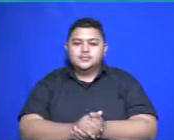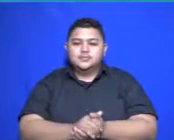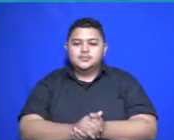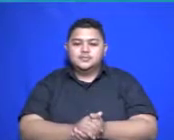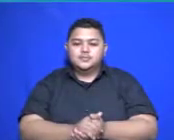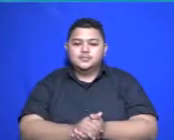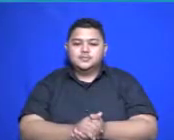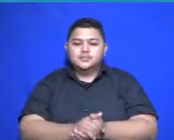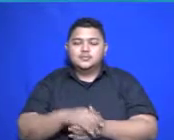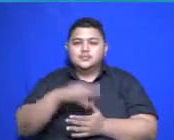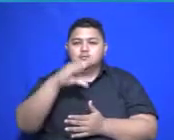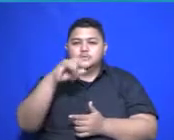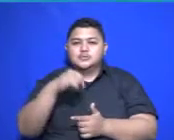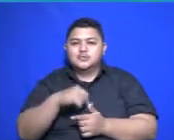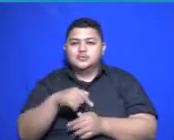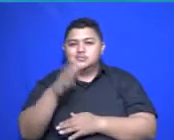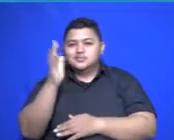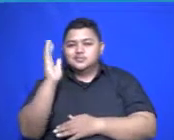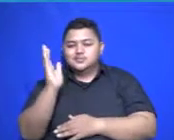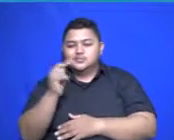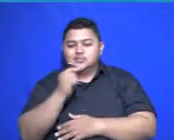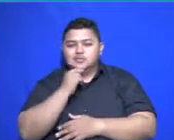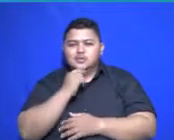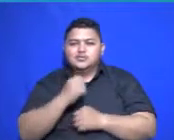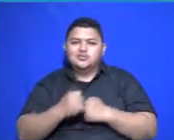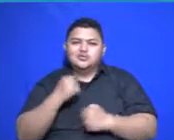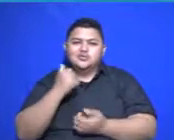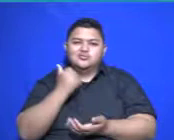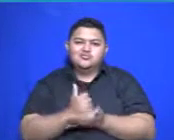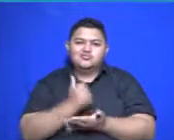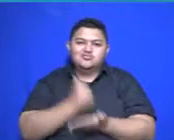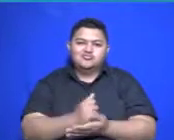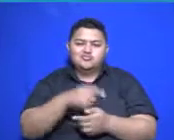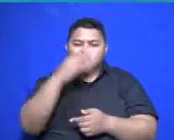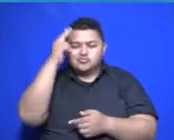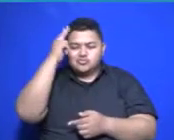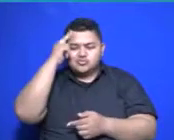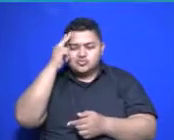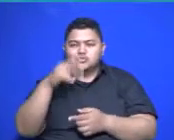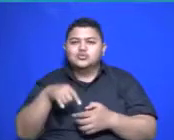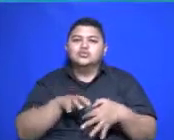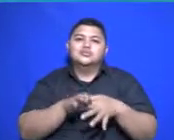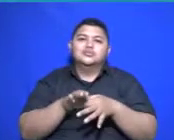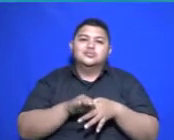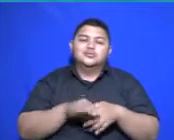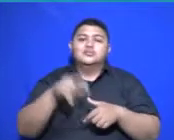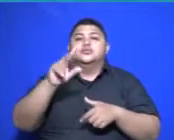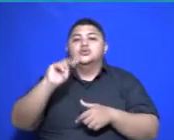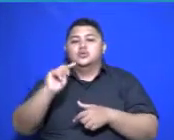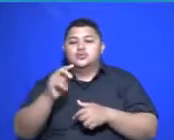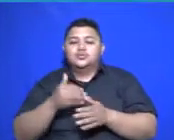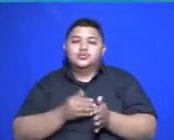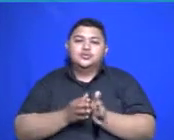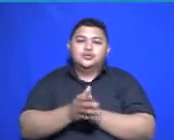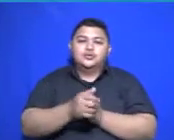Pada siang ini juga akan dipaparkan bagaimana upaya sungguh-sungguh pemerintah untuk meningkatkan kerjasama luar negeri, untuk memajukan budaya dan